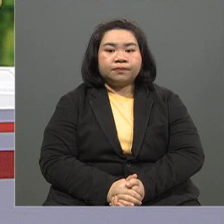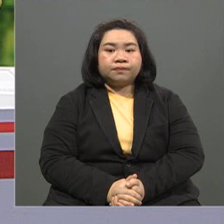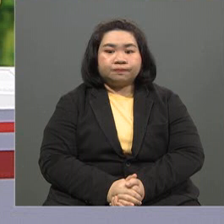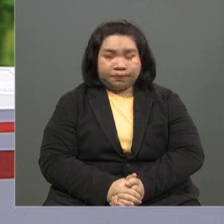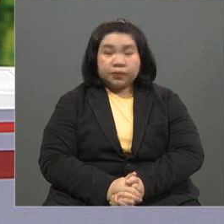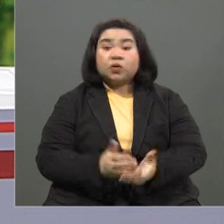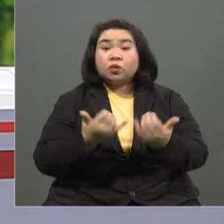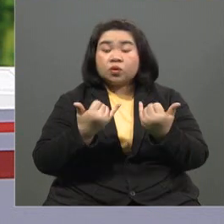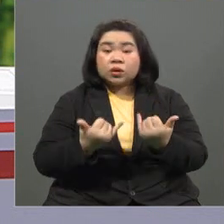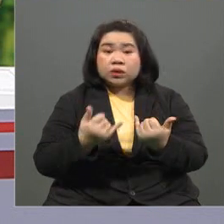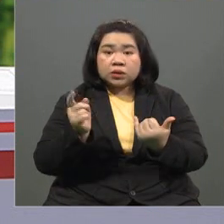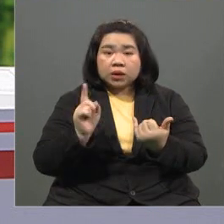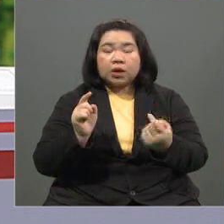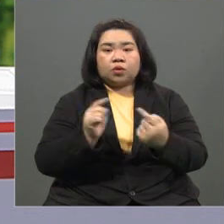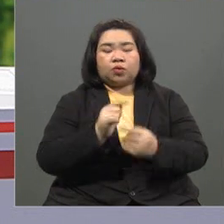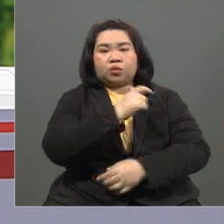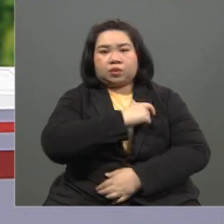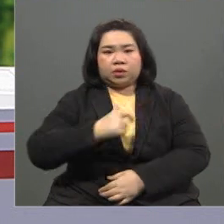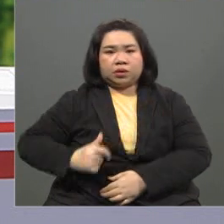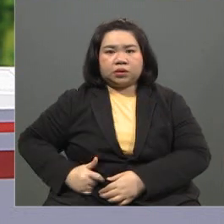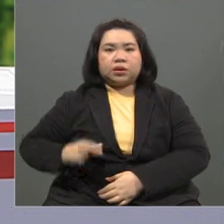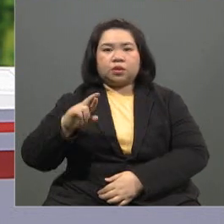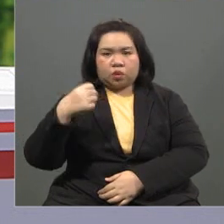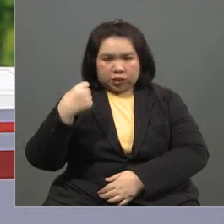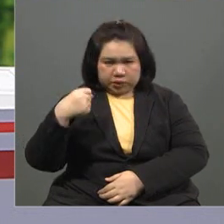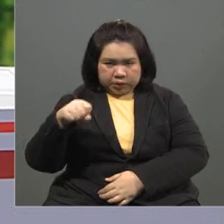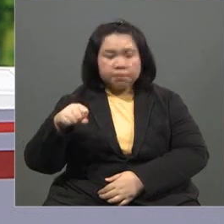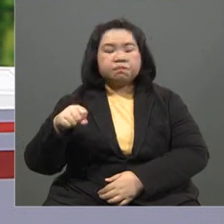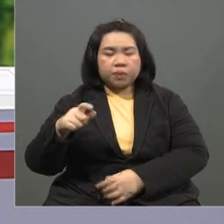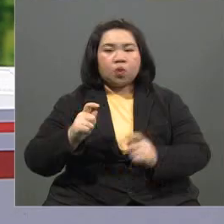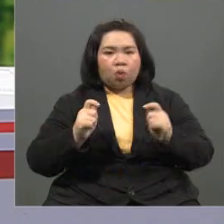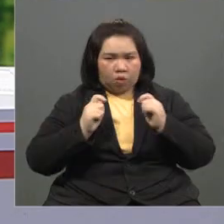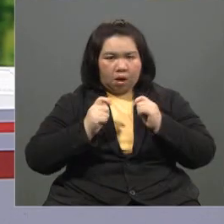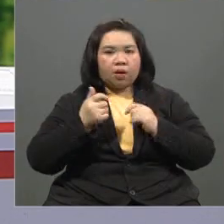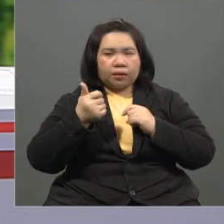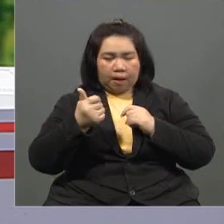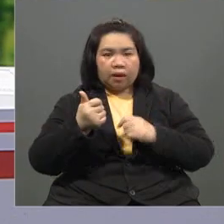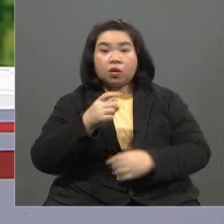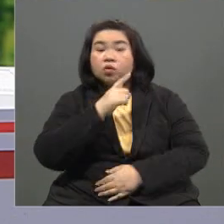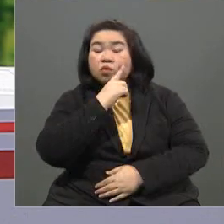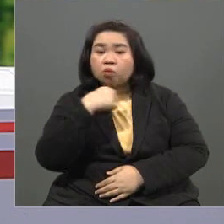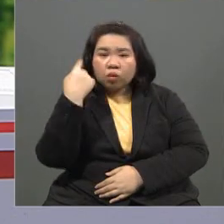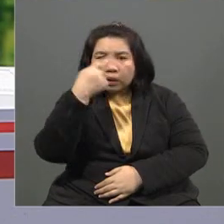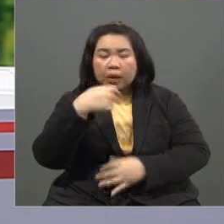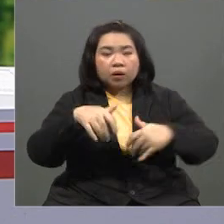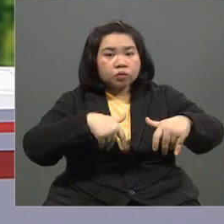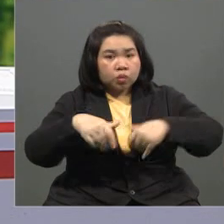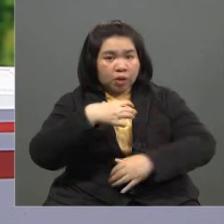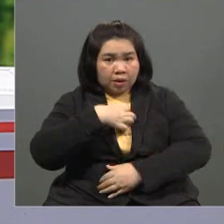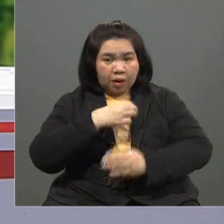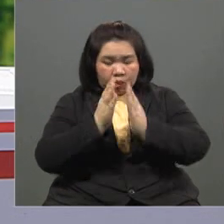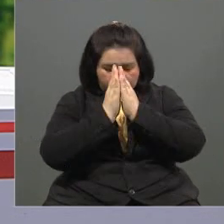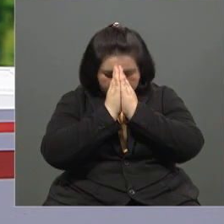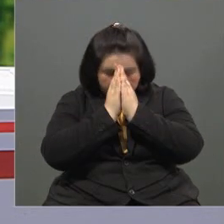และในโอกาสนี้นะคะพระบาทสมเด็จพระเจ้าอยู่หัวพระราชทานพระบรมราชานุญาตให้ประชาชนค่ะเข้าสักการะพระบรมรูปรัชกาลที่